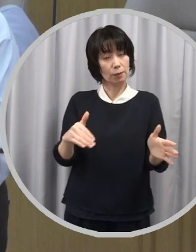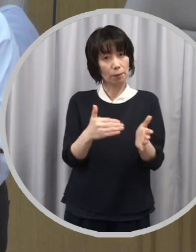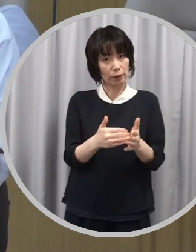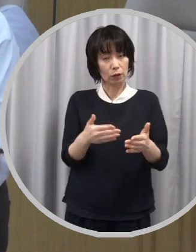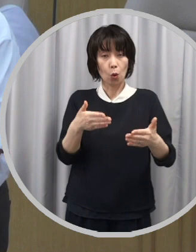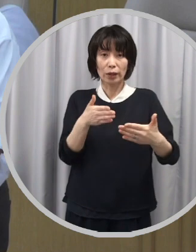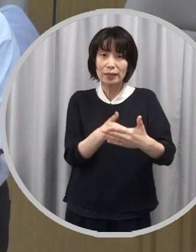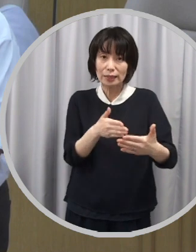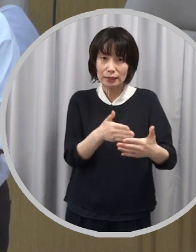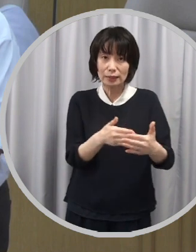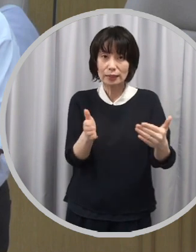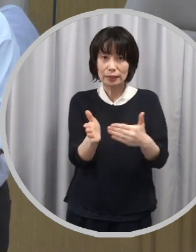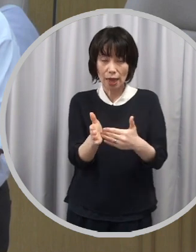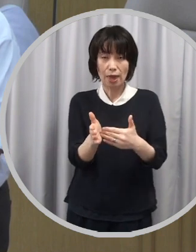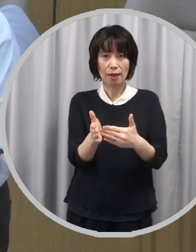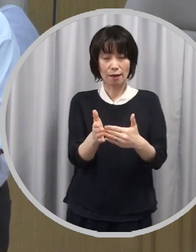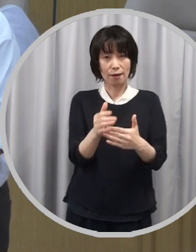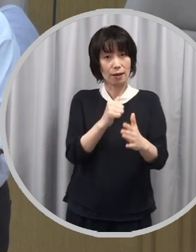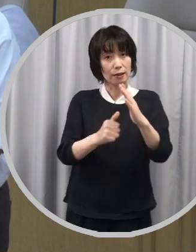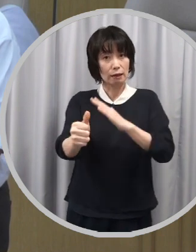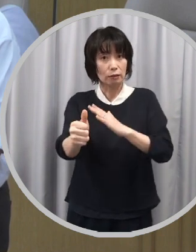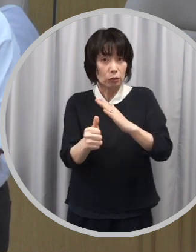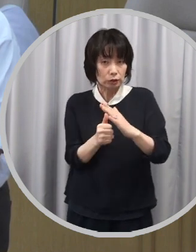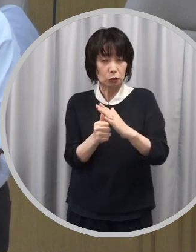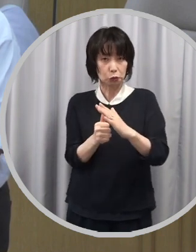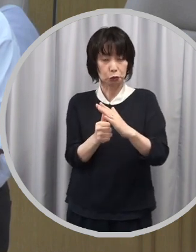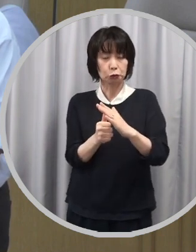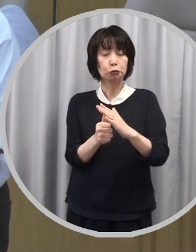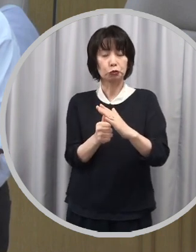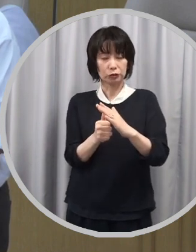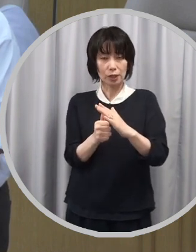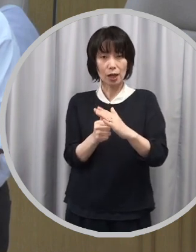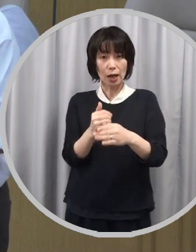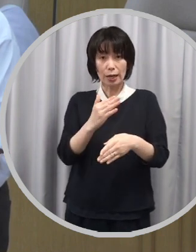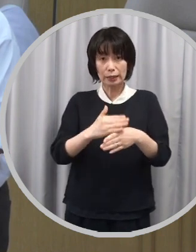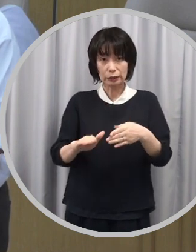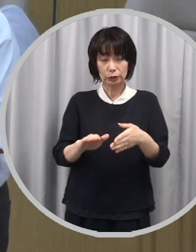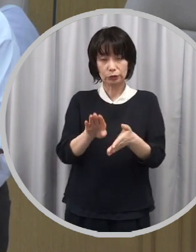制や外出の自粛制限が一部